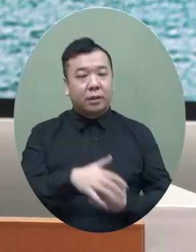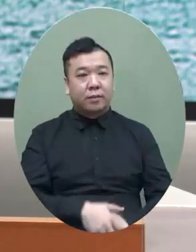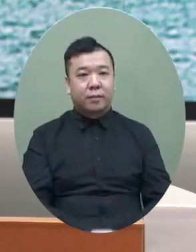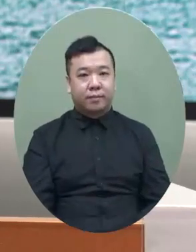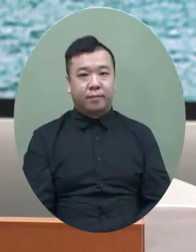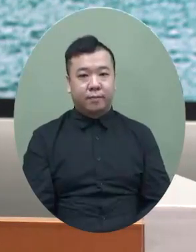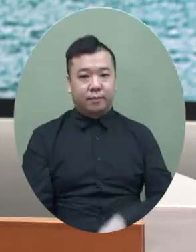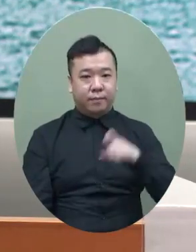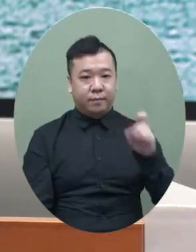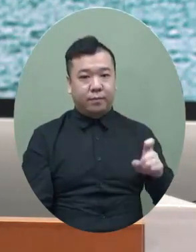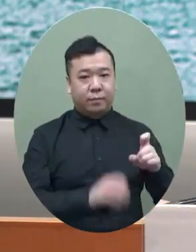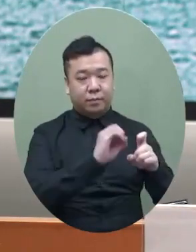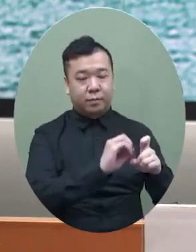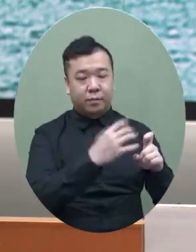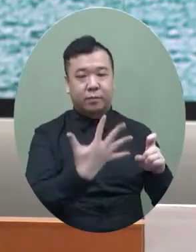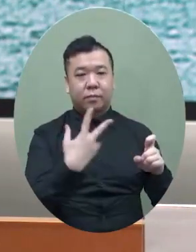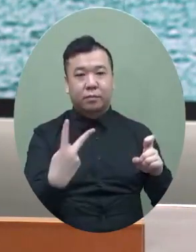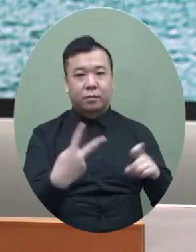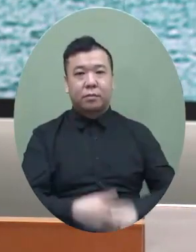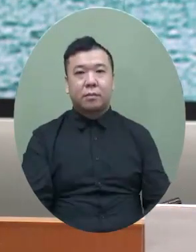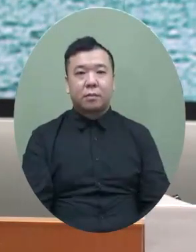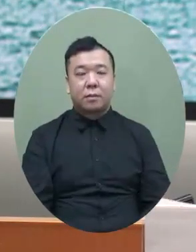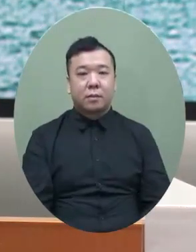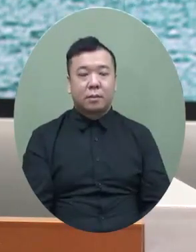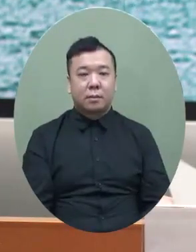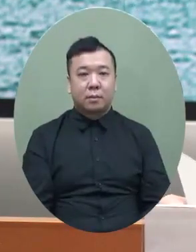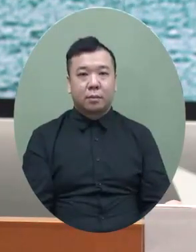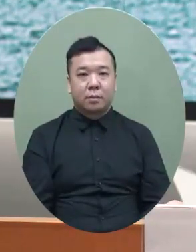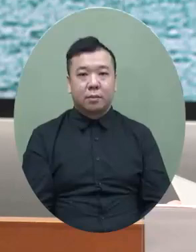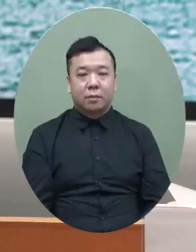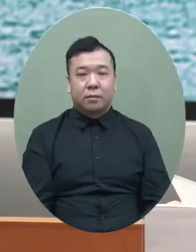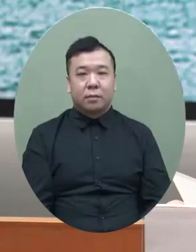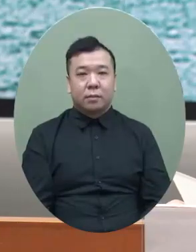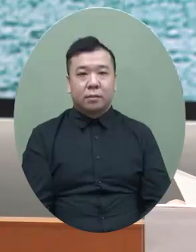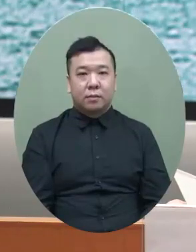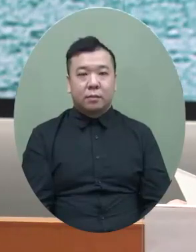係9052。咁另外喺